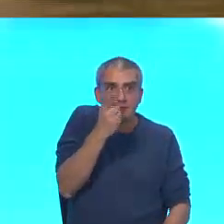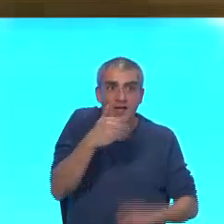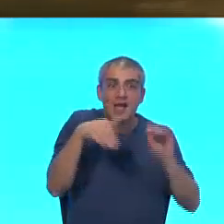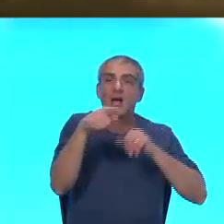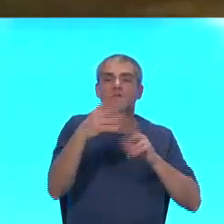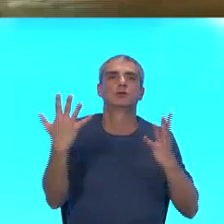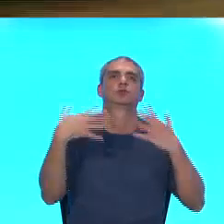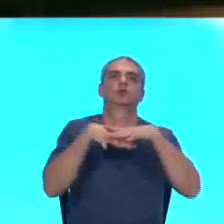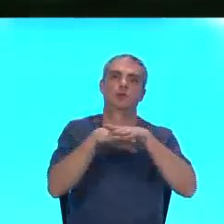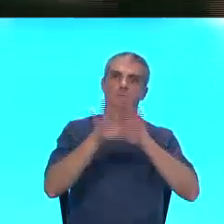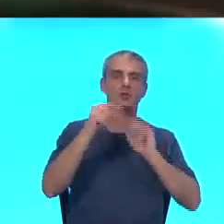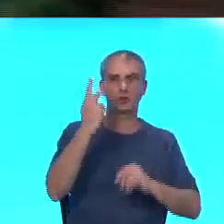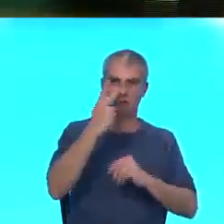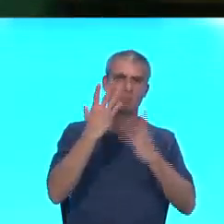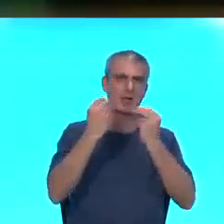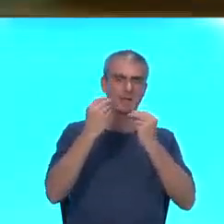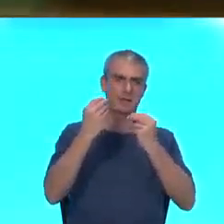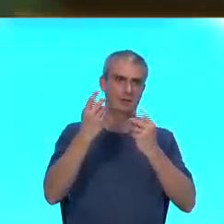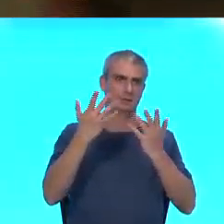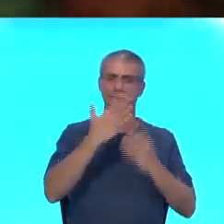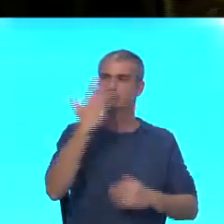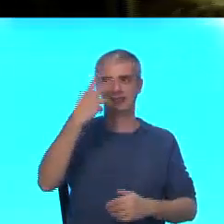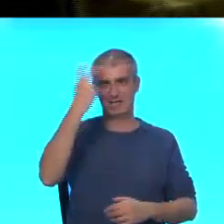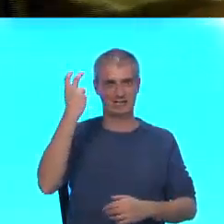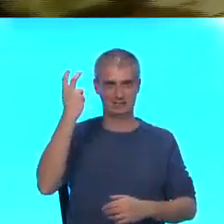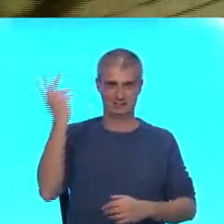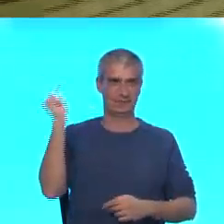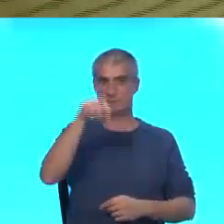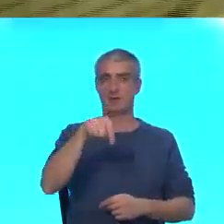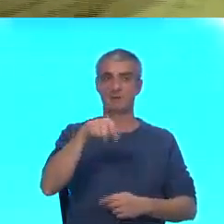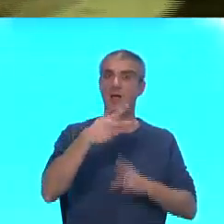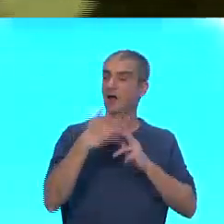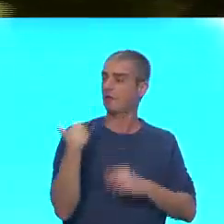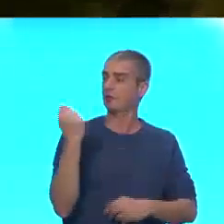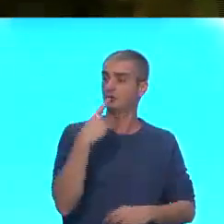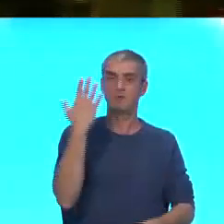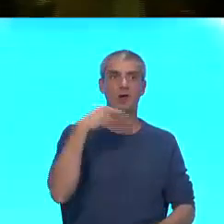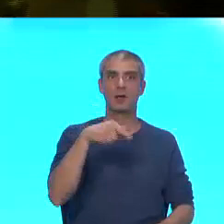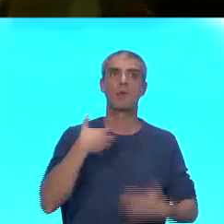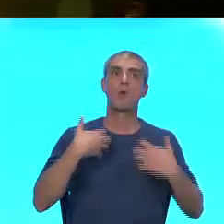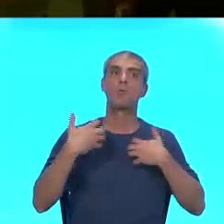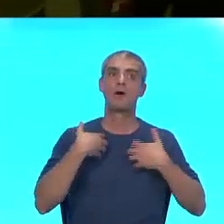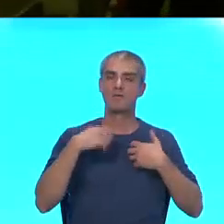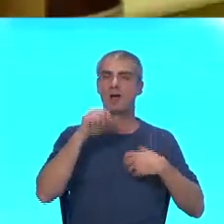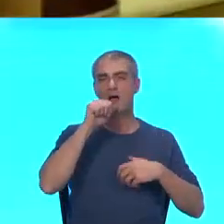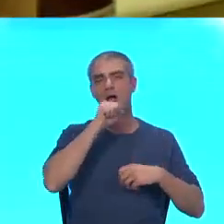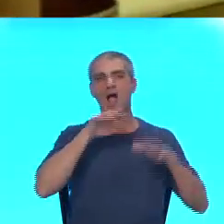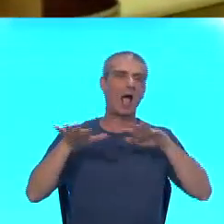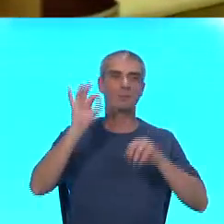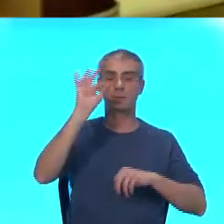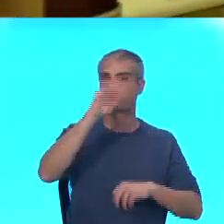הוא שילוב, יש פה כמובן הרבה ממזרח העיר שאוהבים לשבת כאן. רק לפני שבוע היה פה מופע של רפיסטים